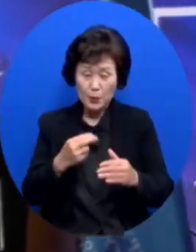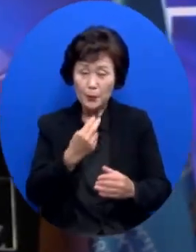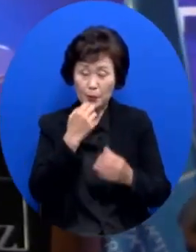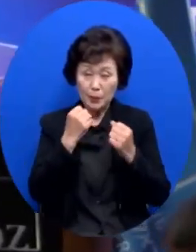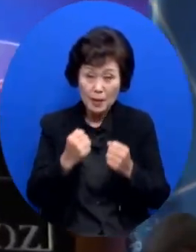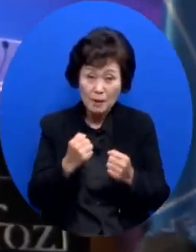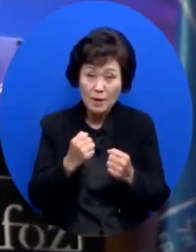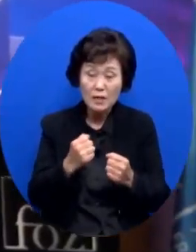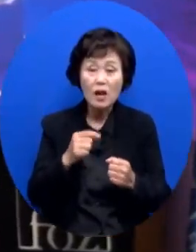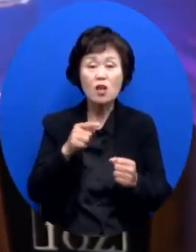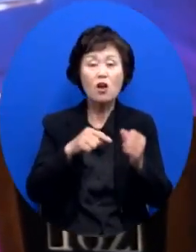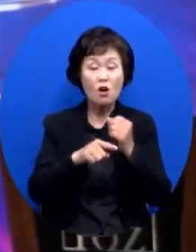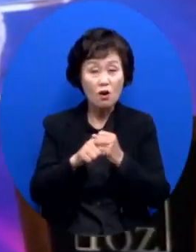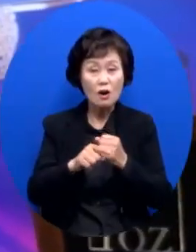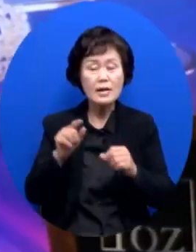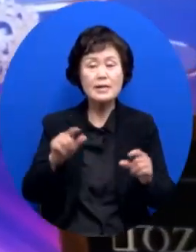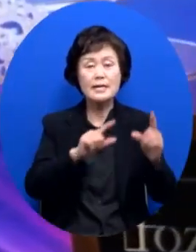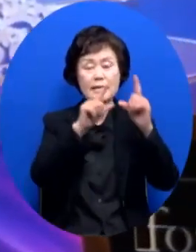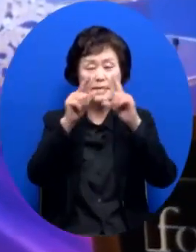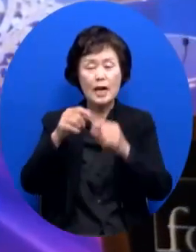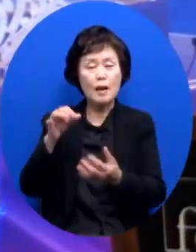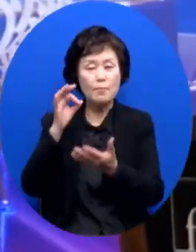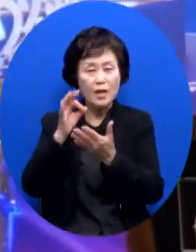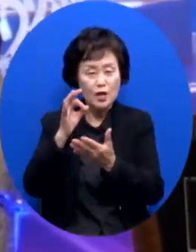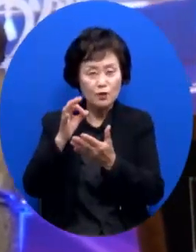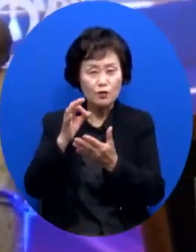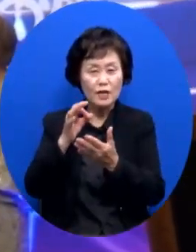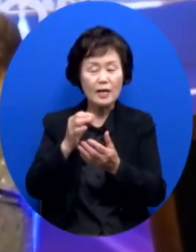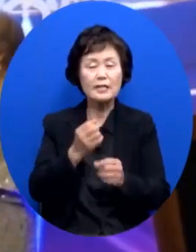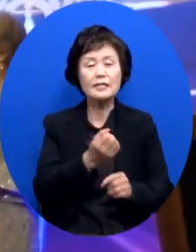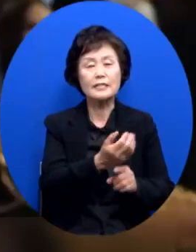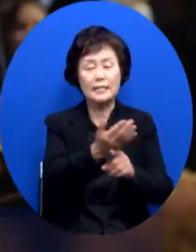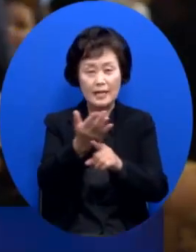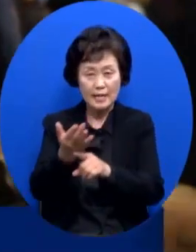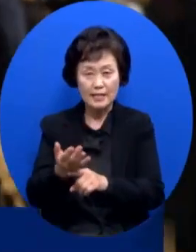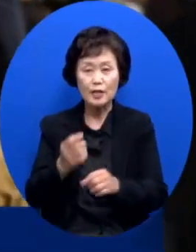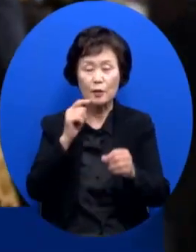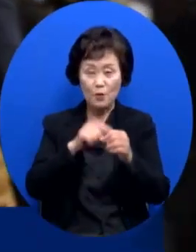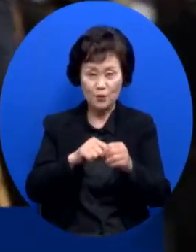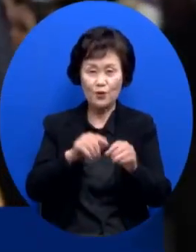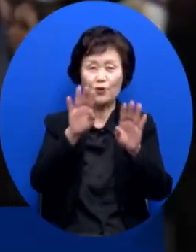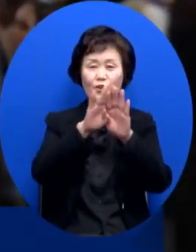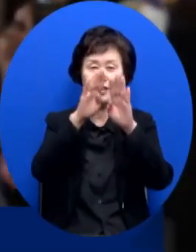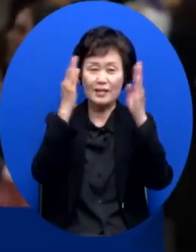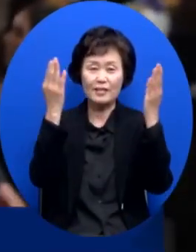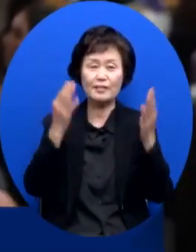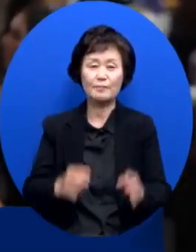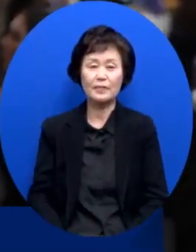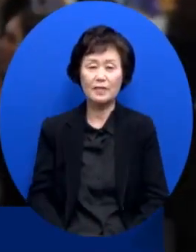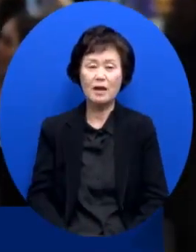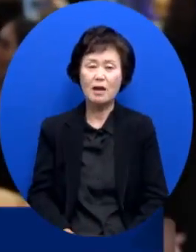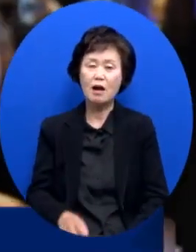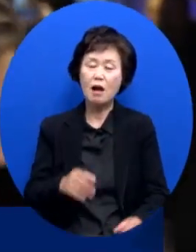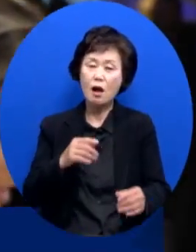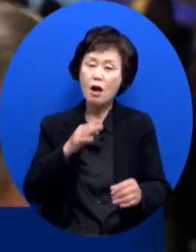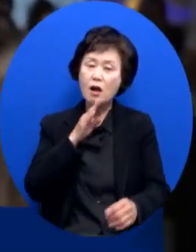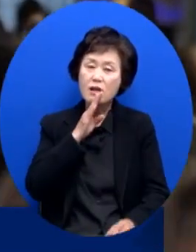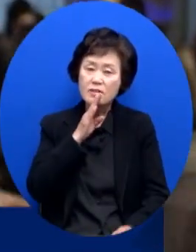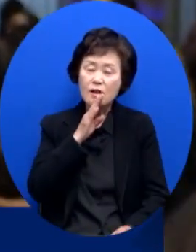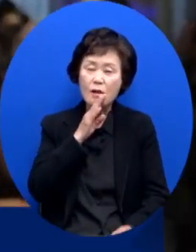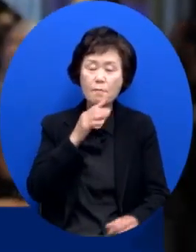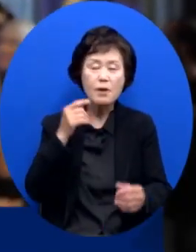세대에게 삶의 유산과 희망을 전한다는 취지로 열렸습니다. Probably the most beautiful evening I've had in a really long